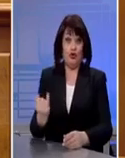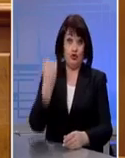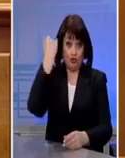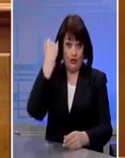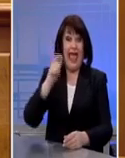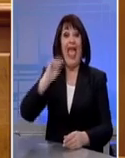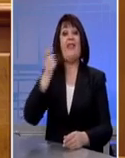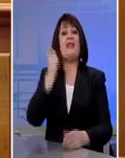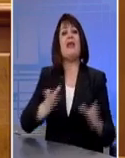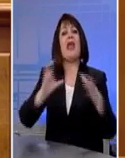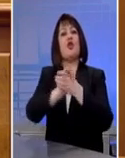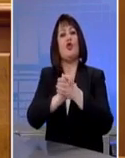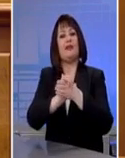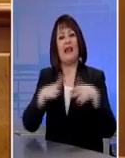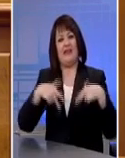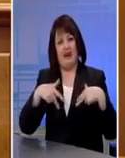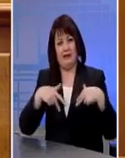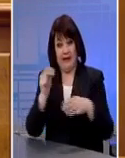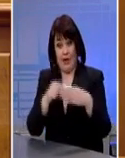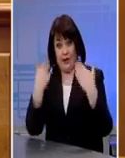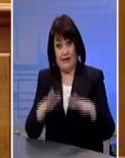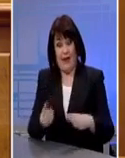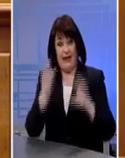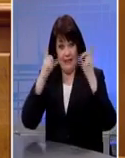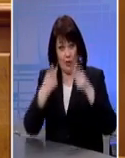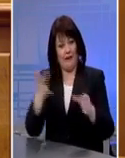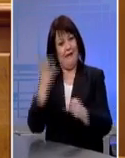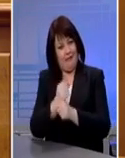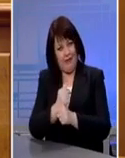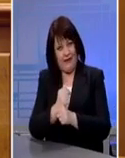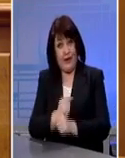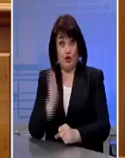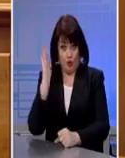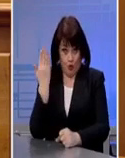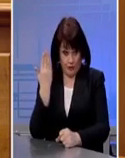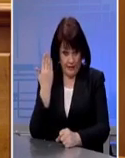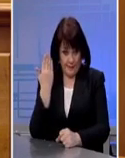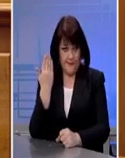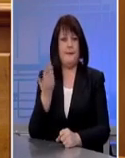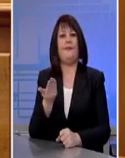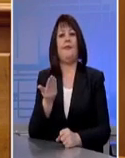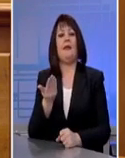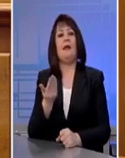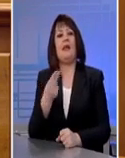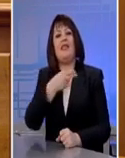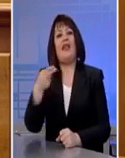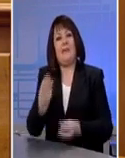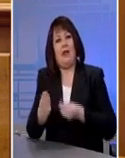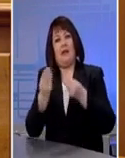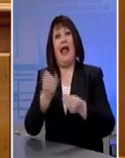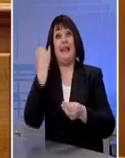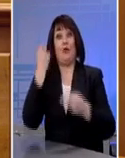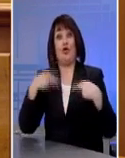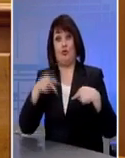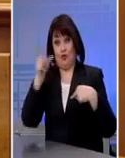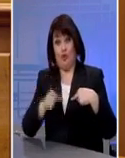Εθνικής Ενότητας. Όταν έγιναν λοιπόν οι εκλογές και κέρδισε η Νέα Δημοκρατία και παρέδιδε το χαρτοφυλάκιο, ήταν αντιπρόεδρος και